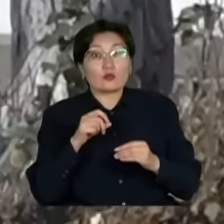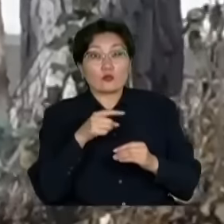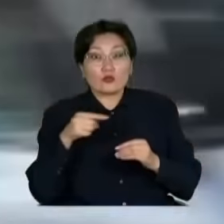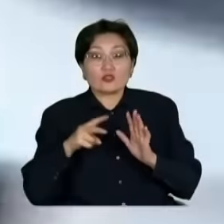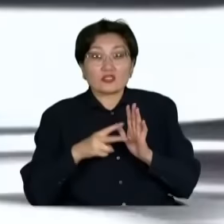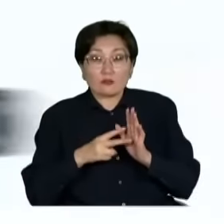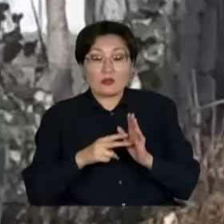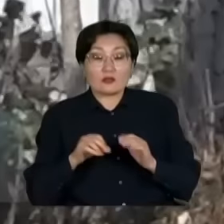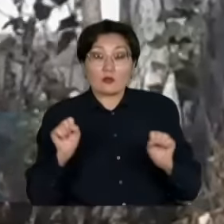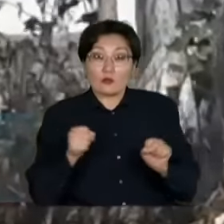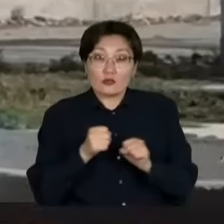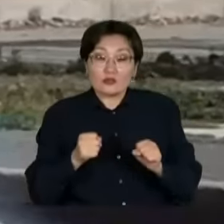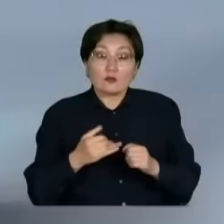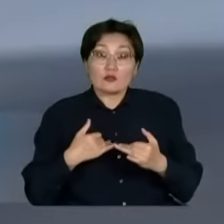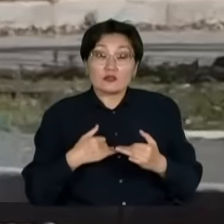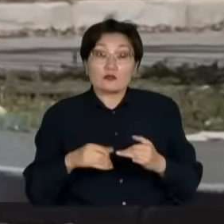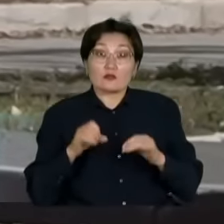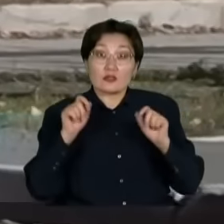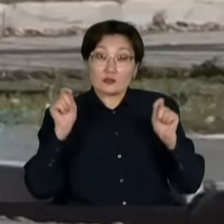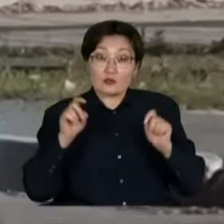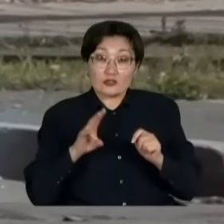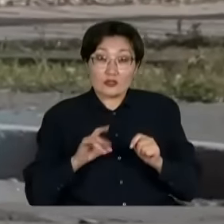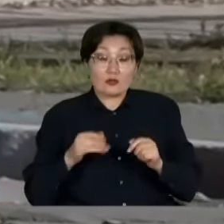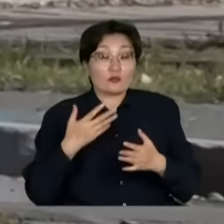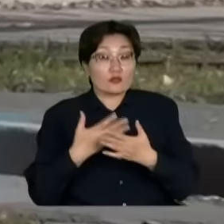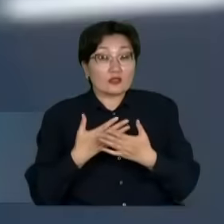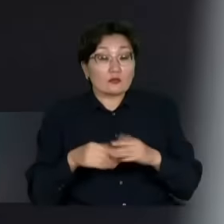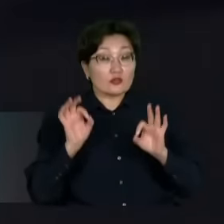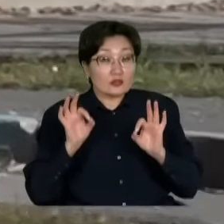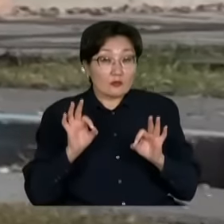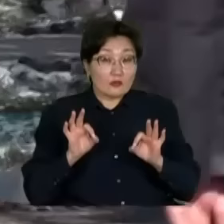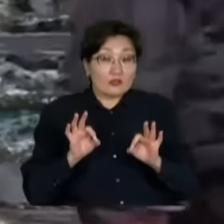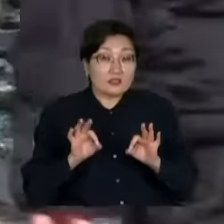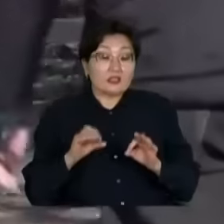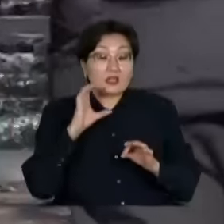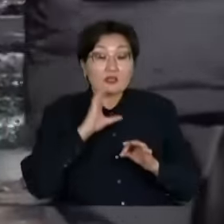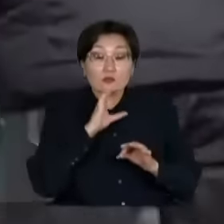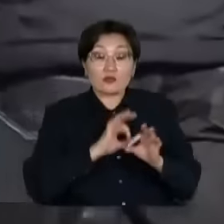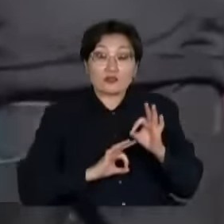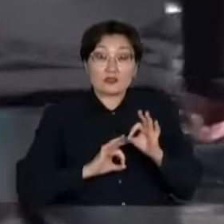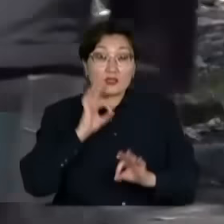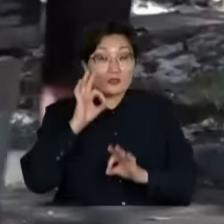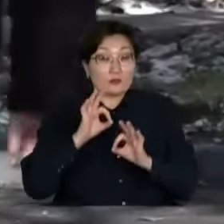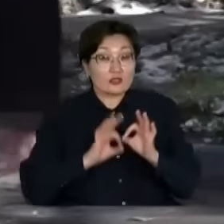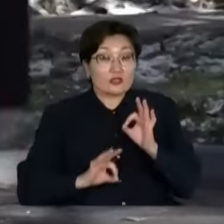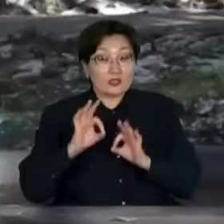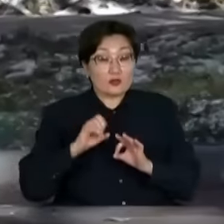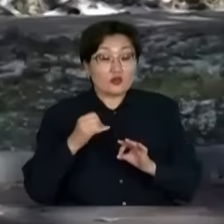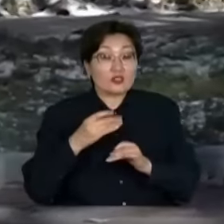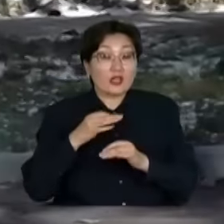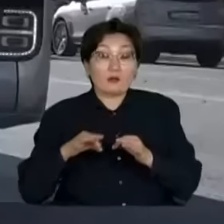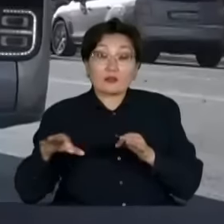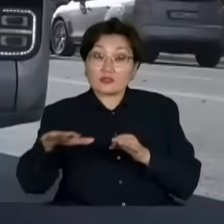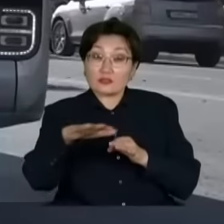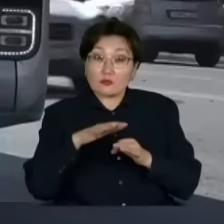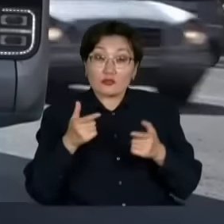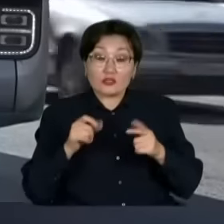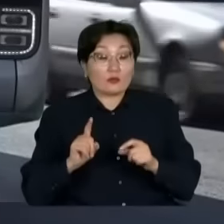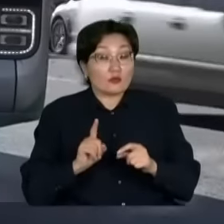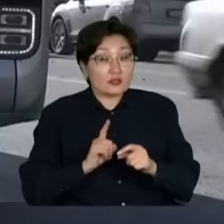Мороза уровень осадков в ноябре в Республике прогнозируется нормальный кроме северо-западных северо-восточных и южных областей где